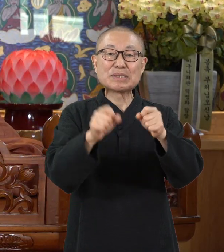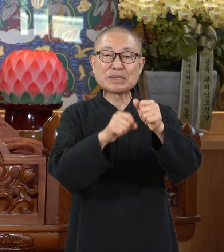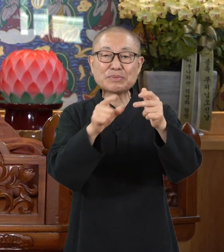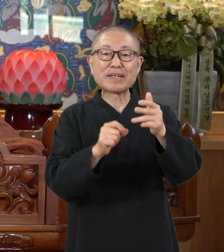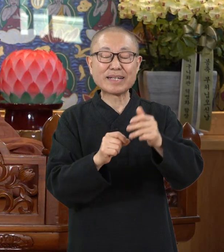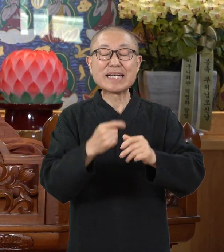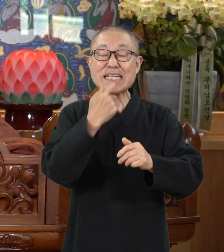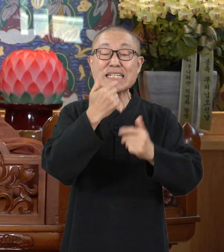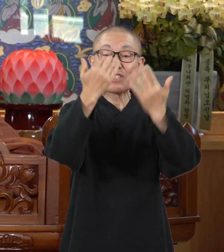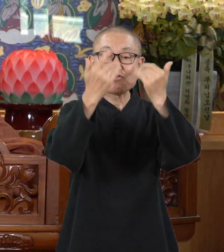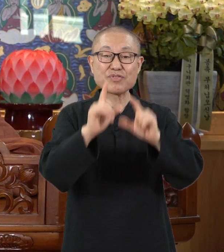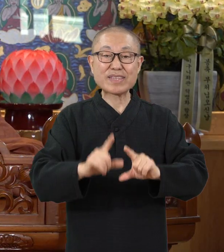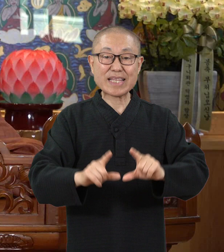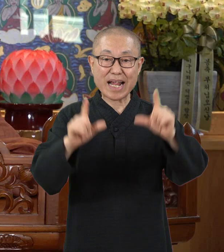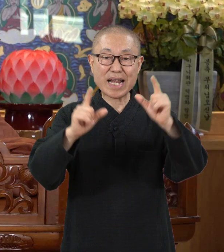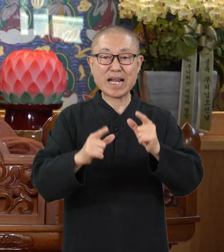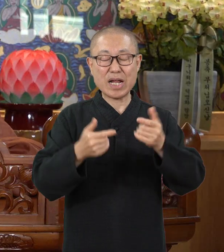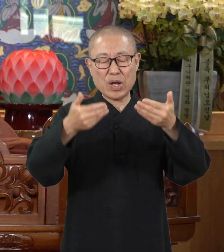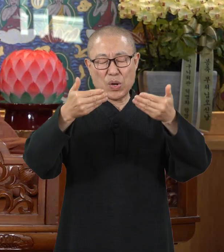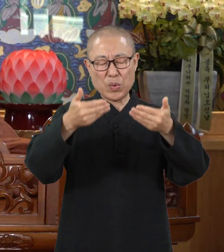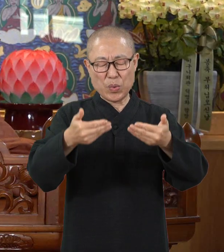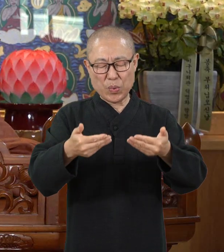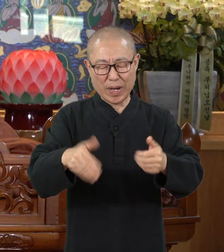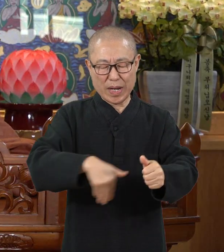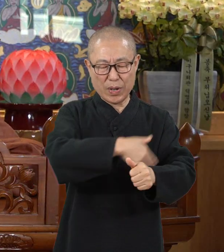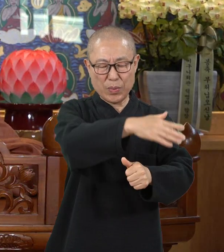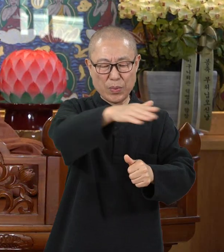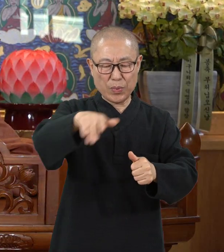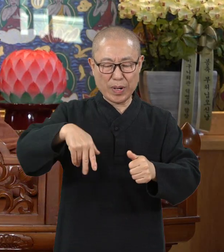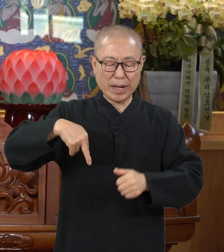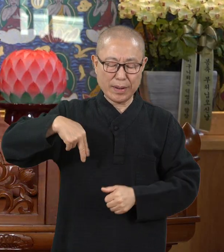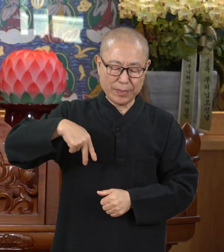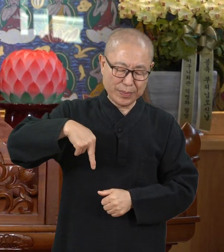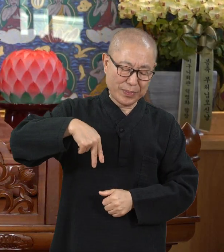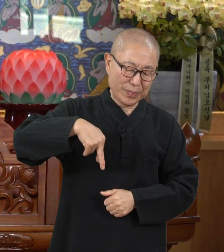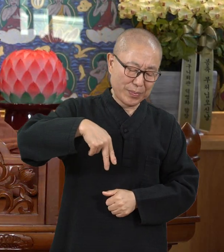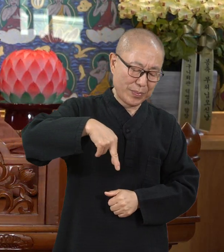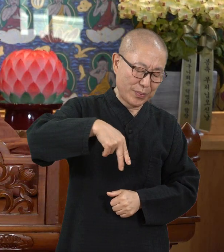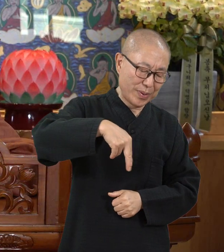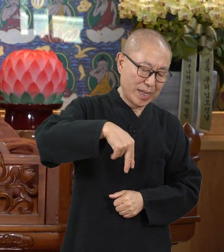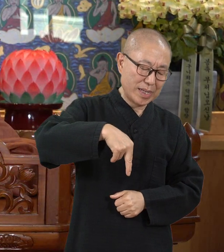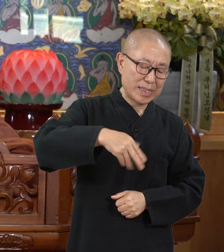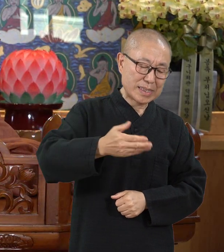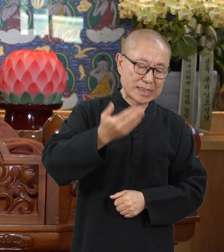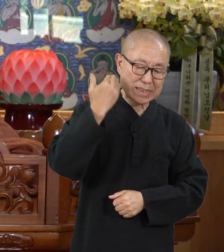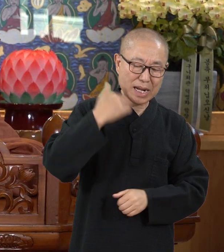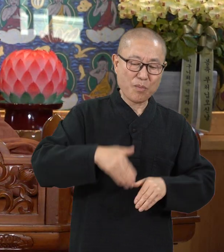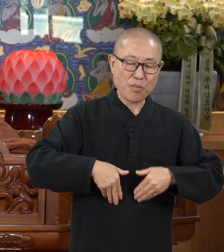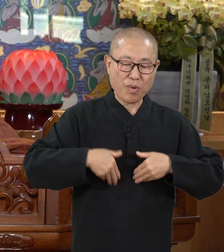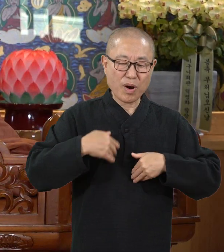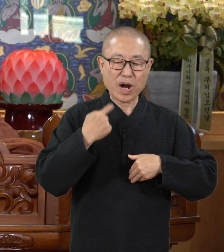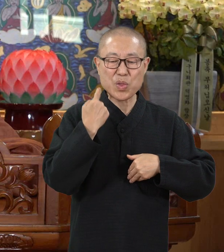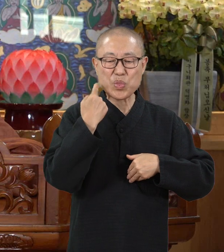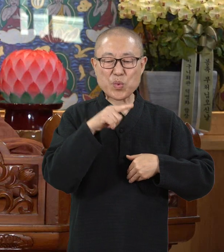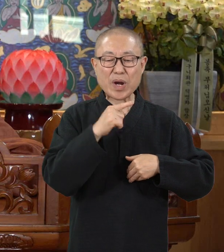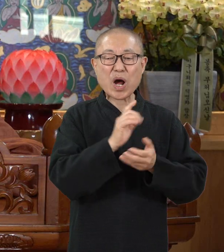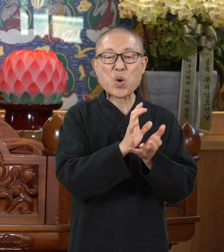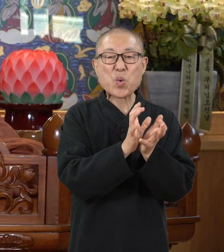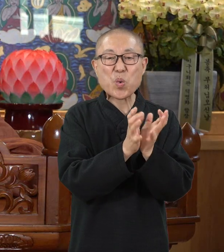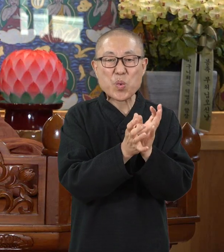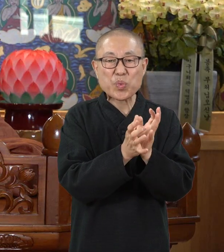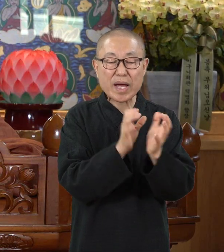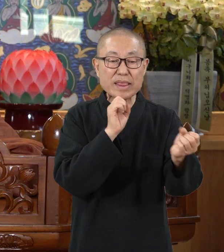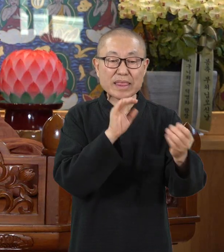날에 고요에 감싸인 교정을 거닐다. 지난 봄 노란 꽃에